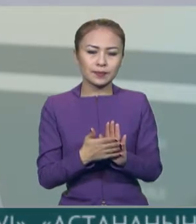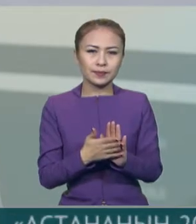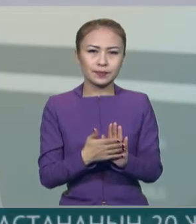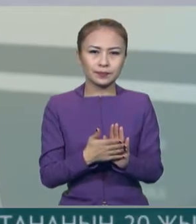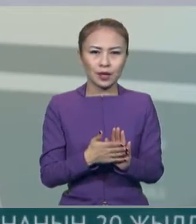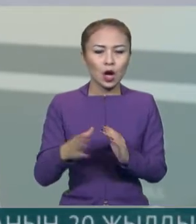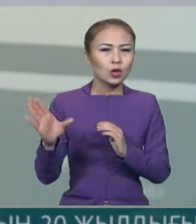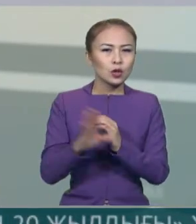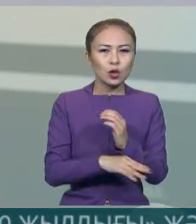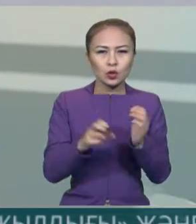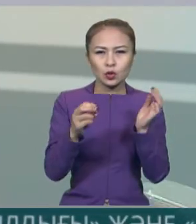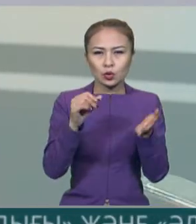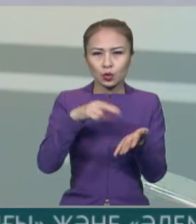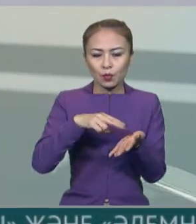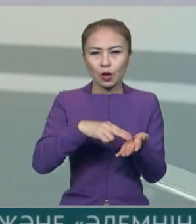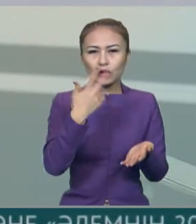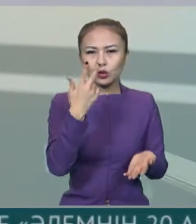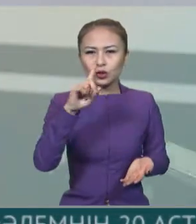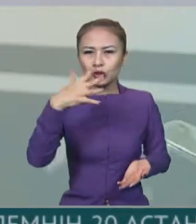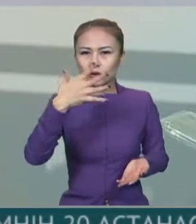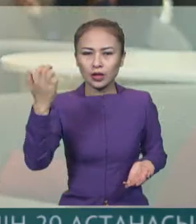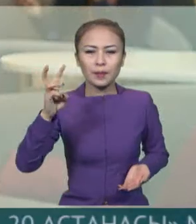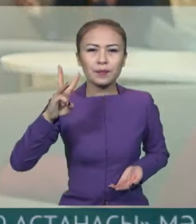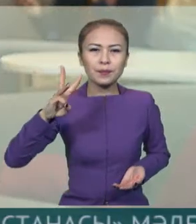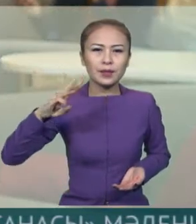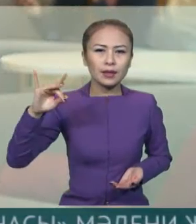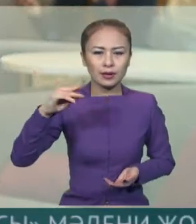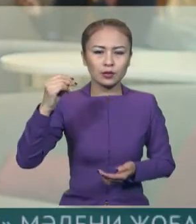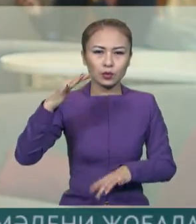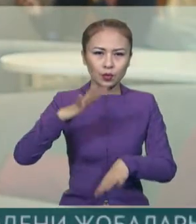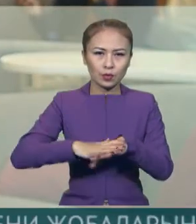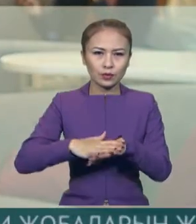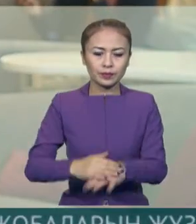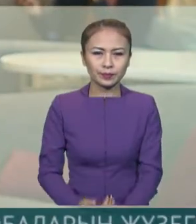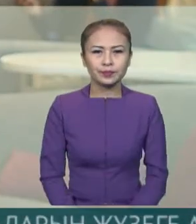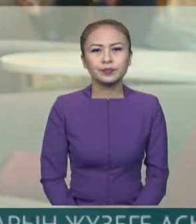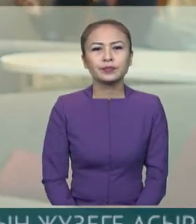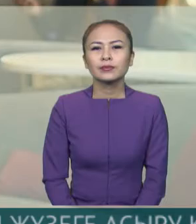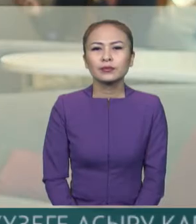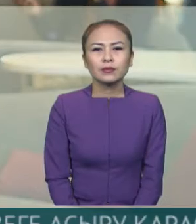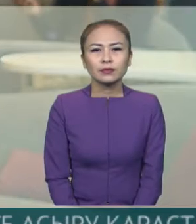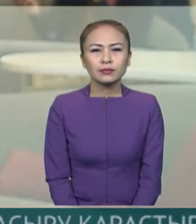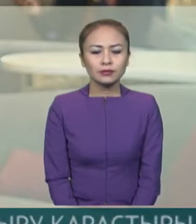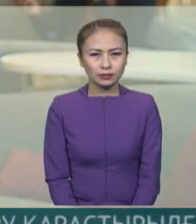келісімдердің сомасы жалпы 3,5 миллиардтан асайын деп отыр. Ол әр түрлі салаларда.